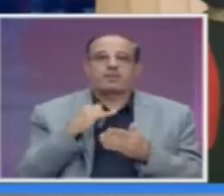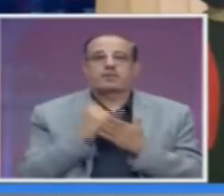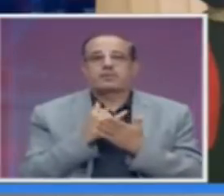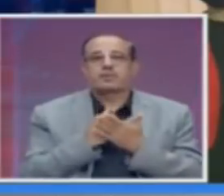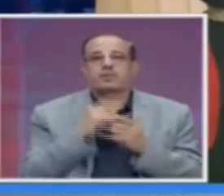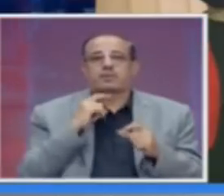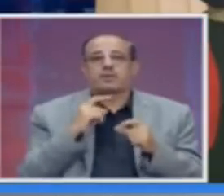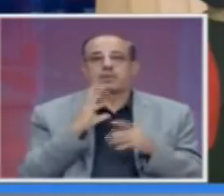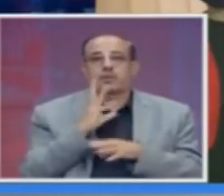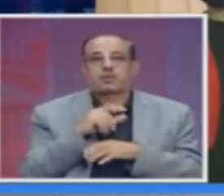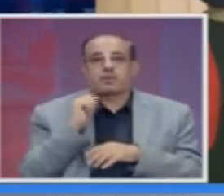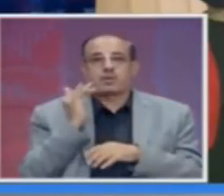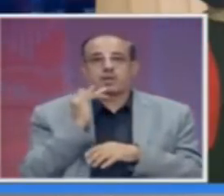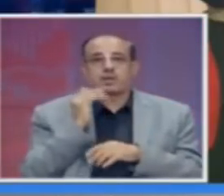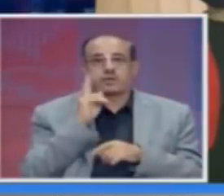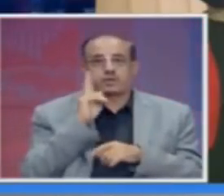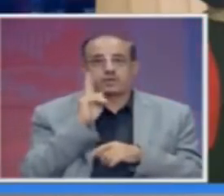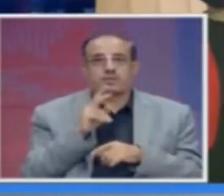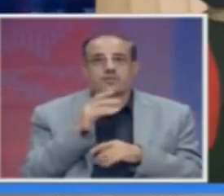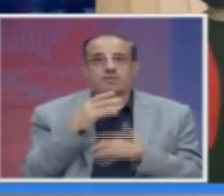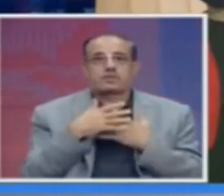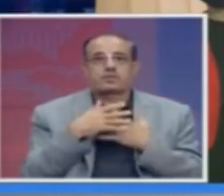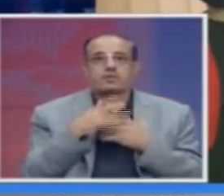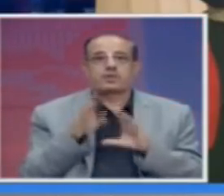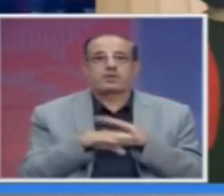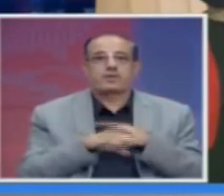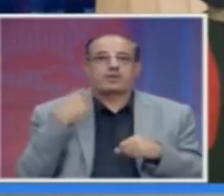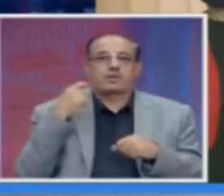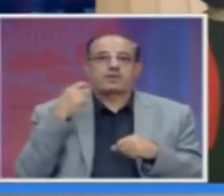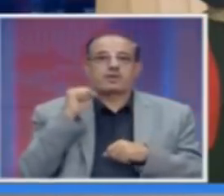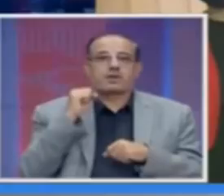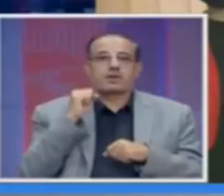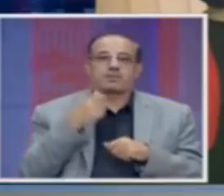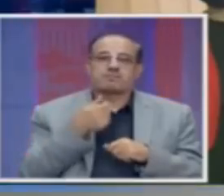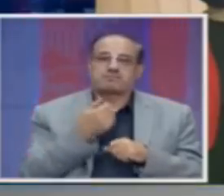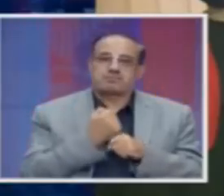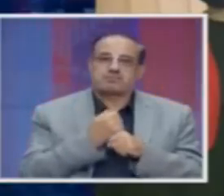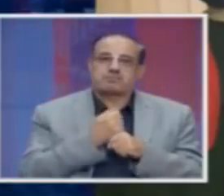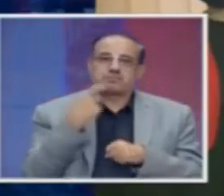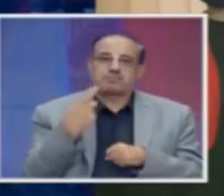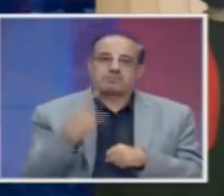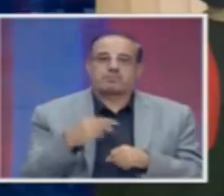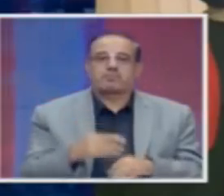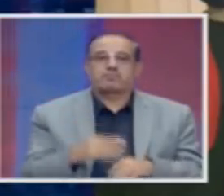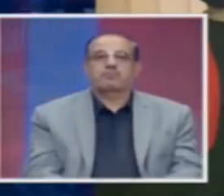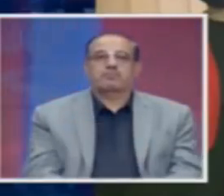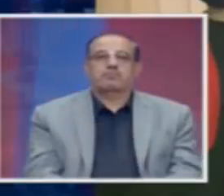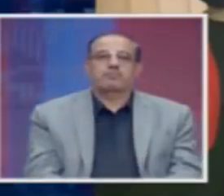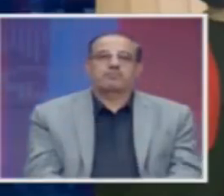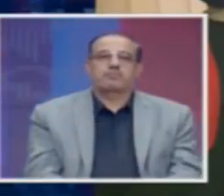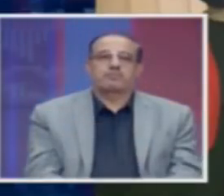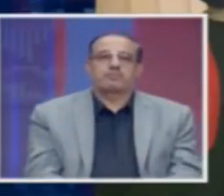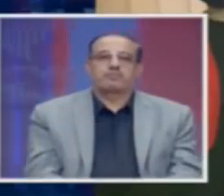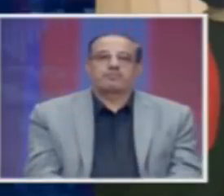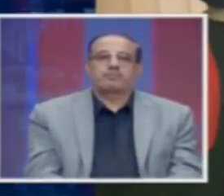الحالي والمستقبلي. هذا وأشاد ممثل البنك بالتطور السريع والملحوظ في المشروعات التي تنفذها